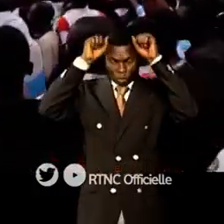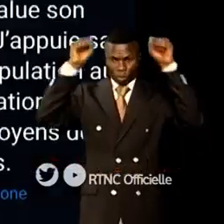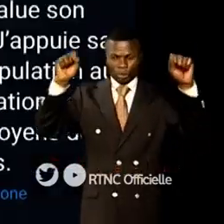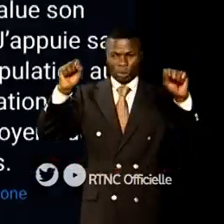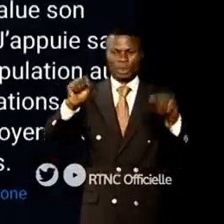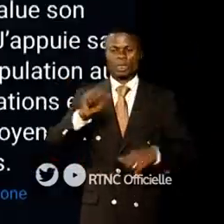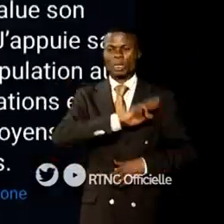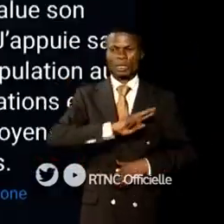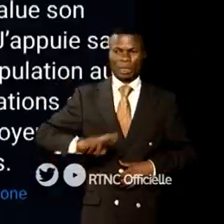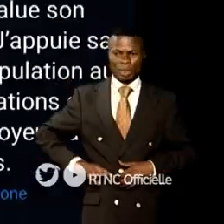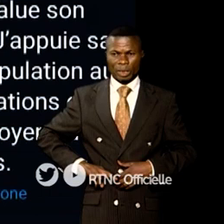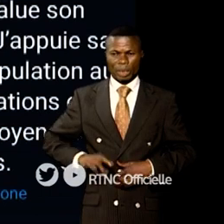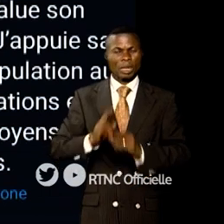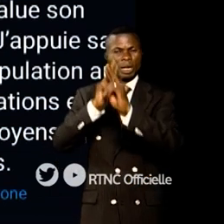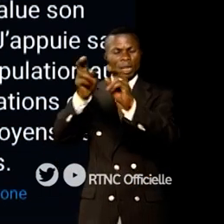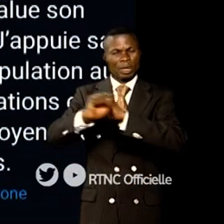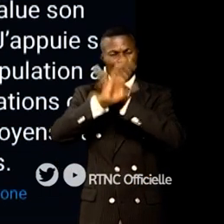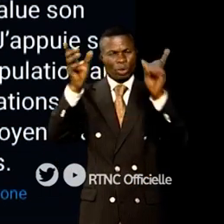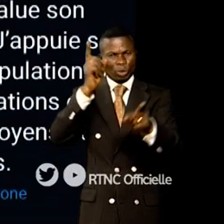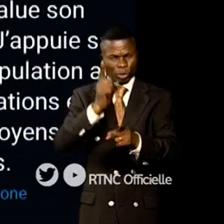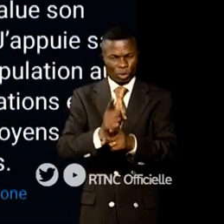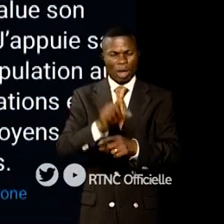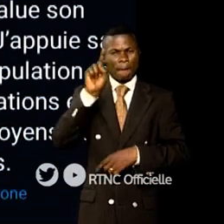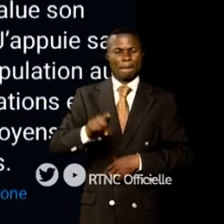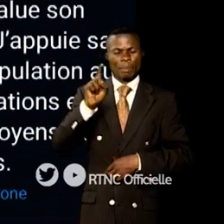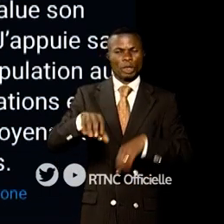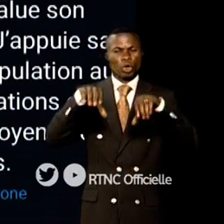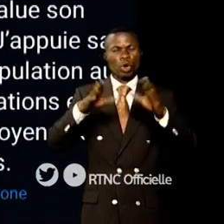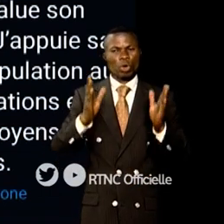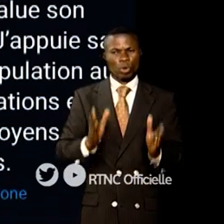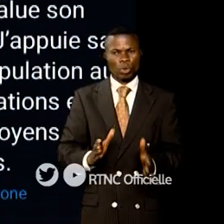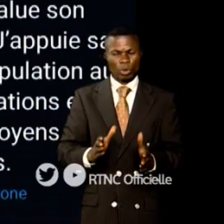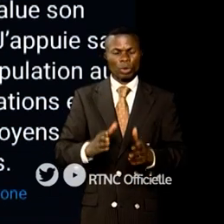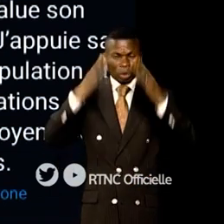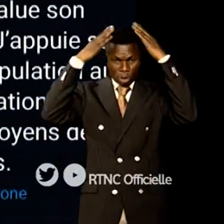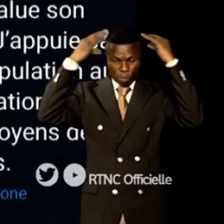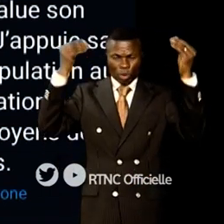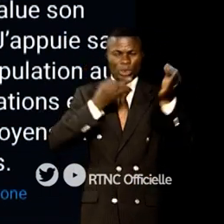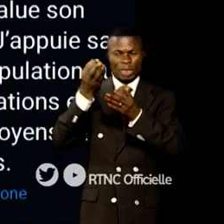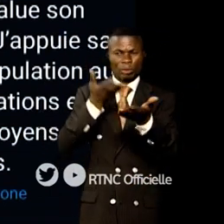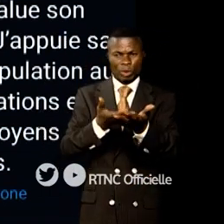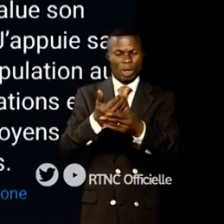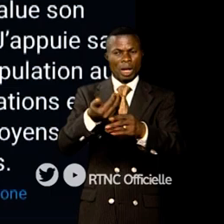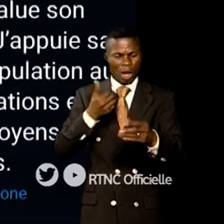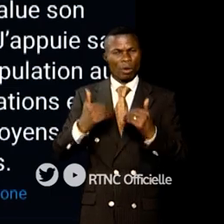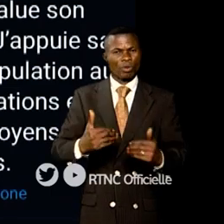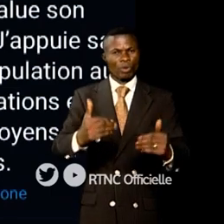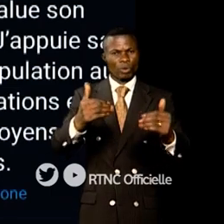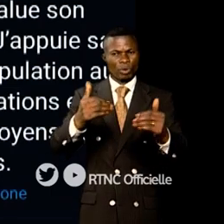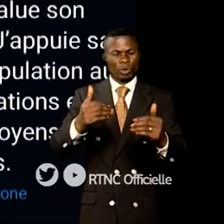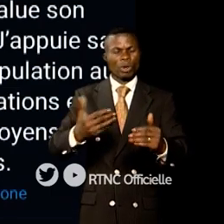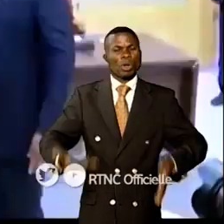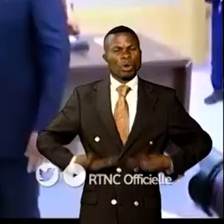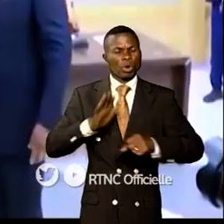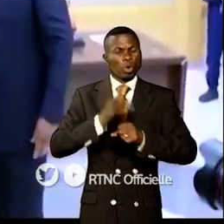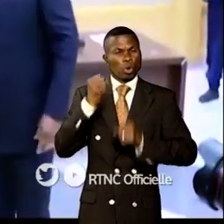la République vient d'apporter une réponse claire et précise aux attentes du peuple congolais, a écrit Moïse Katumbi, avant de poursuivre que je salue